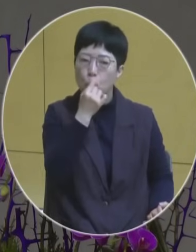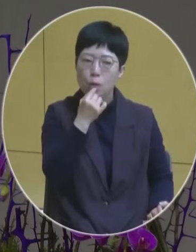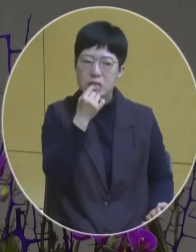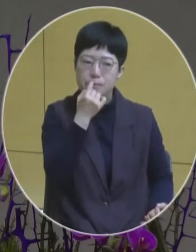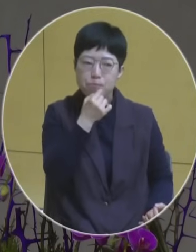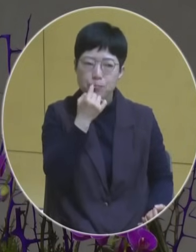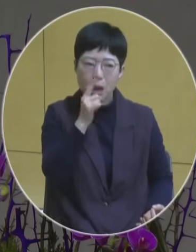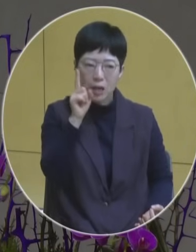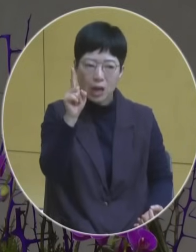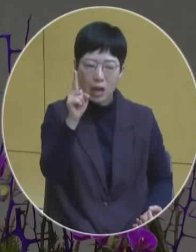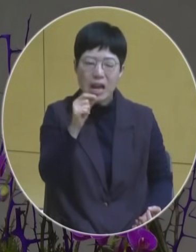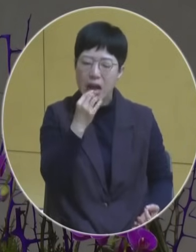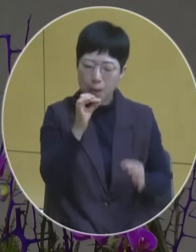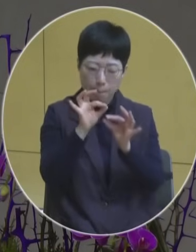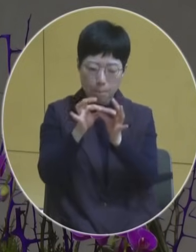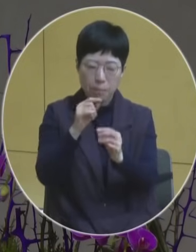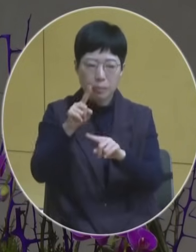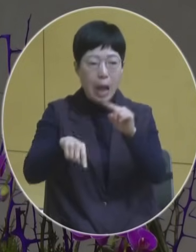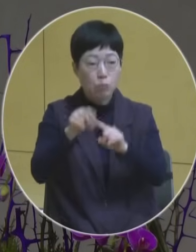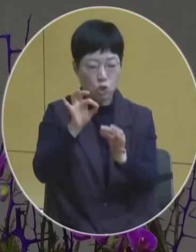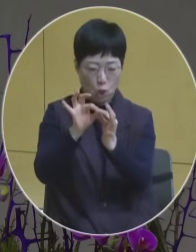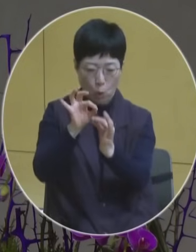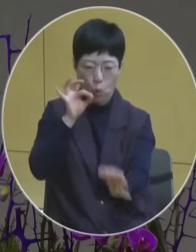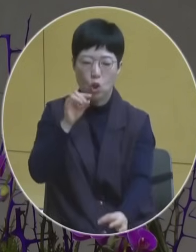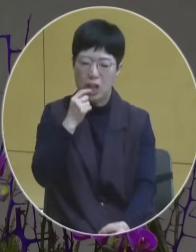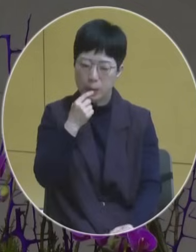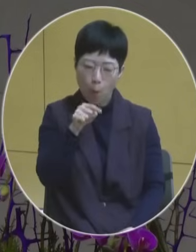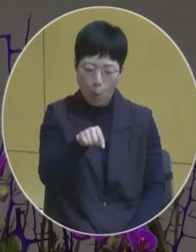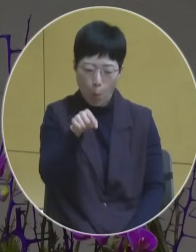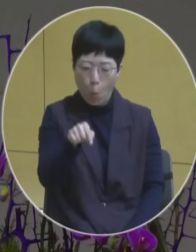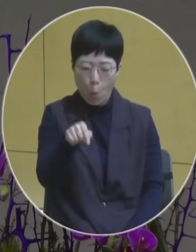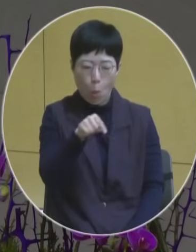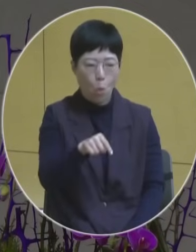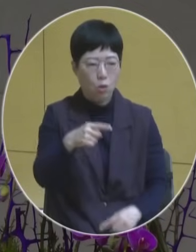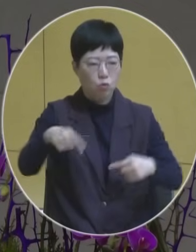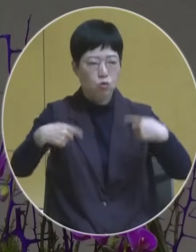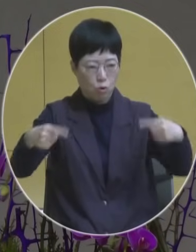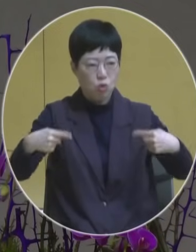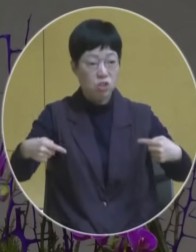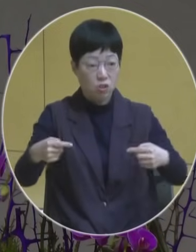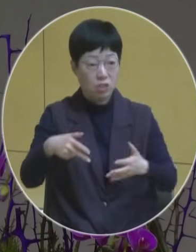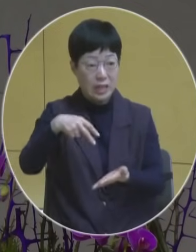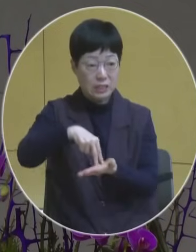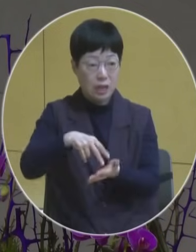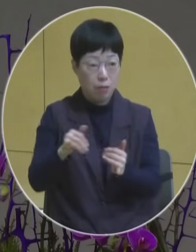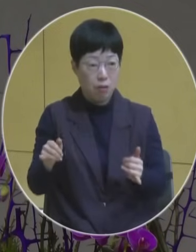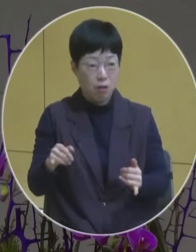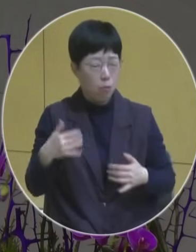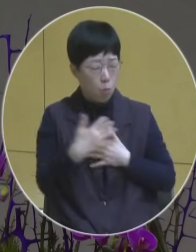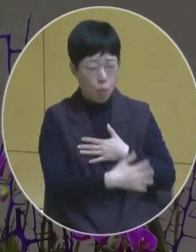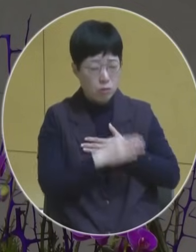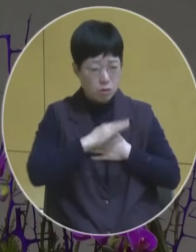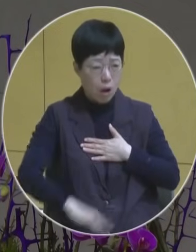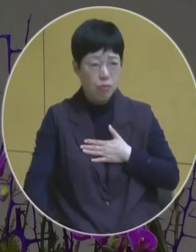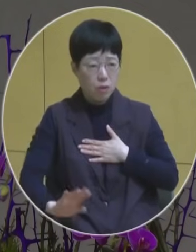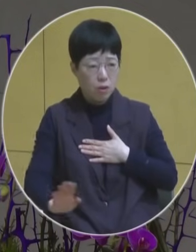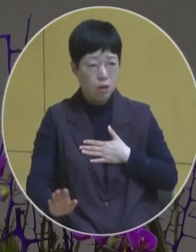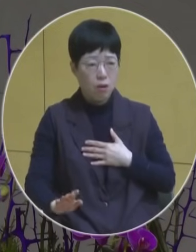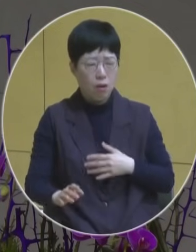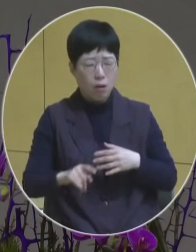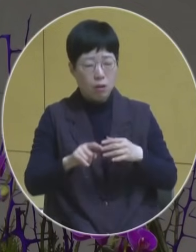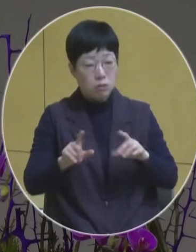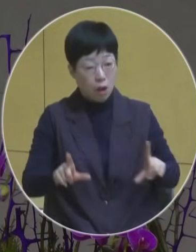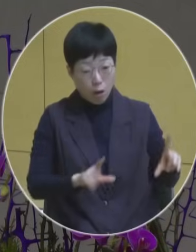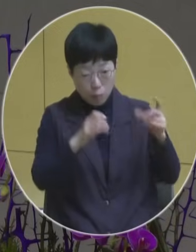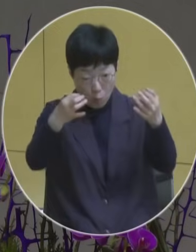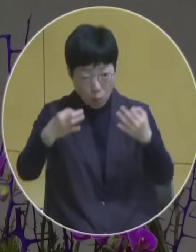그 입으로 막대를 조종해서 움직일 수 있는 전동차를 타고 다니는 바로 그 사람이었습니다. 못 움직이죠. 삶 자체가 절망